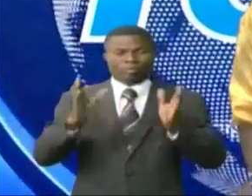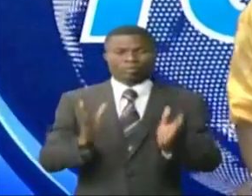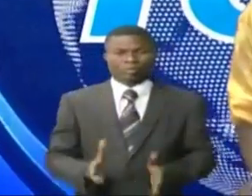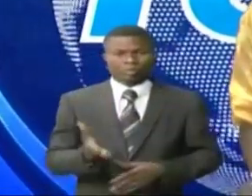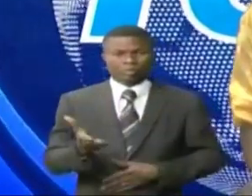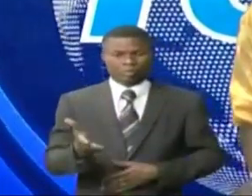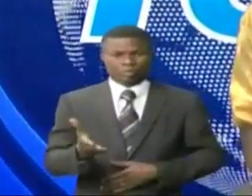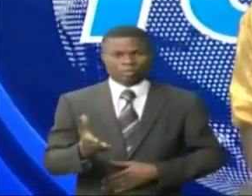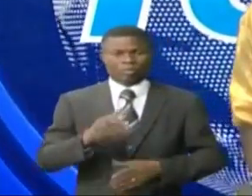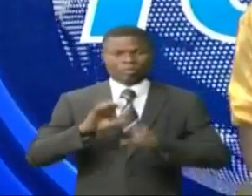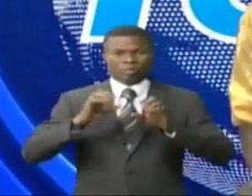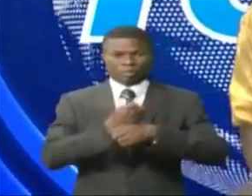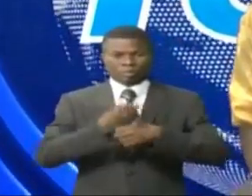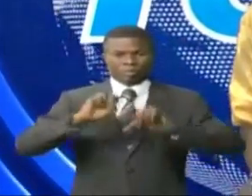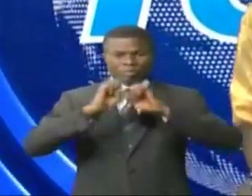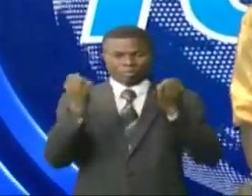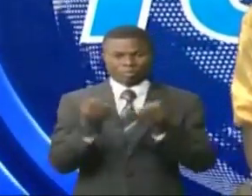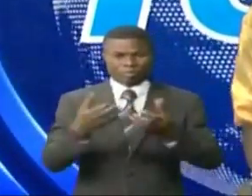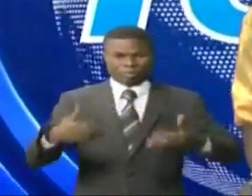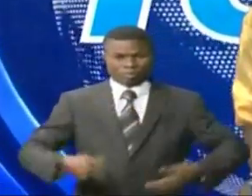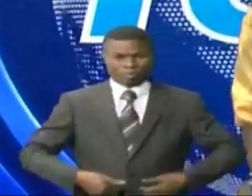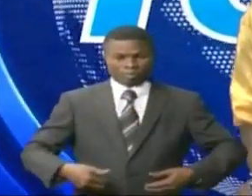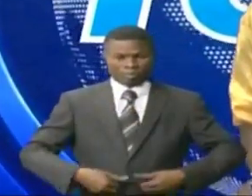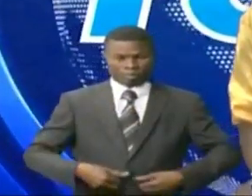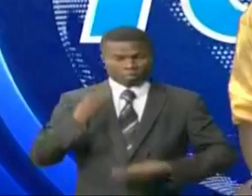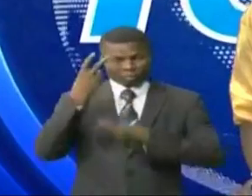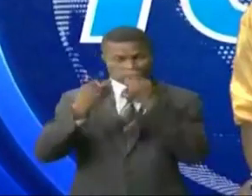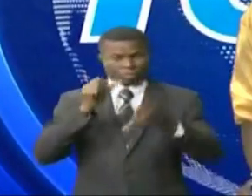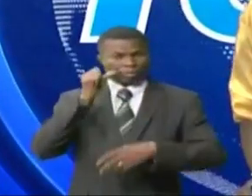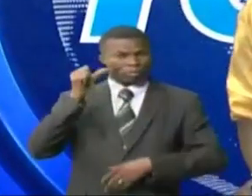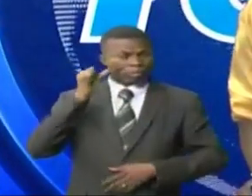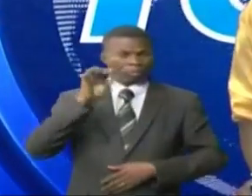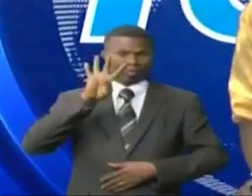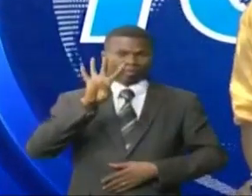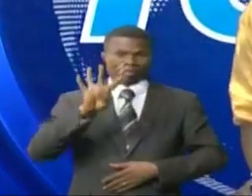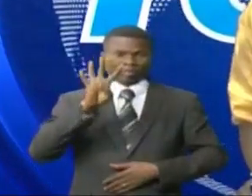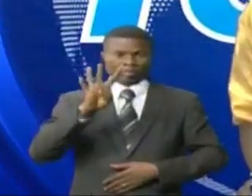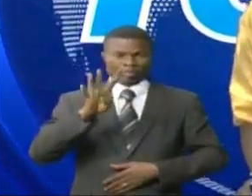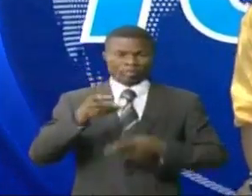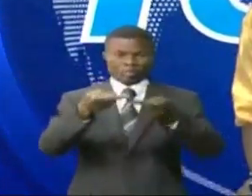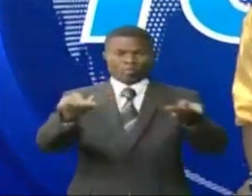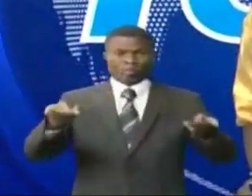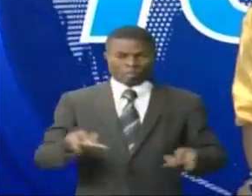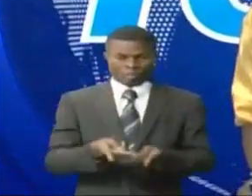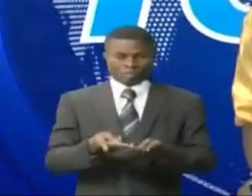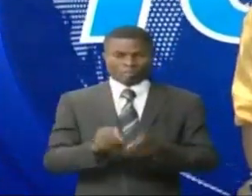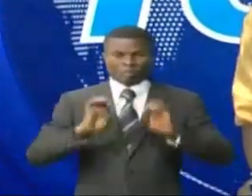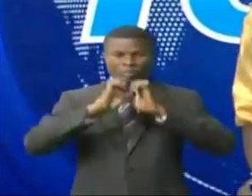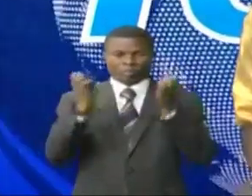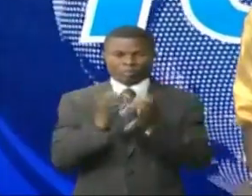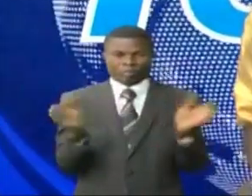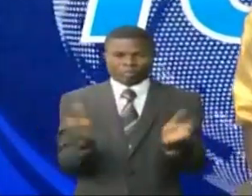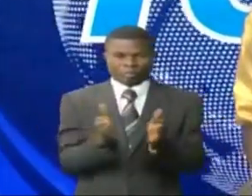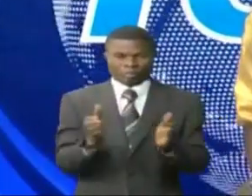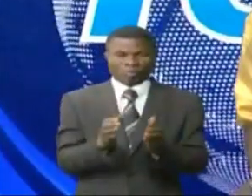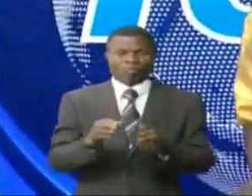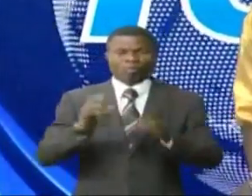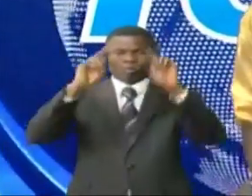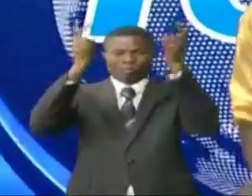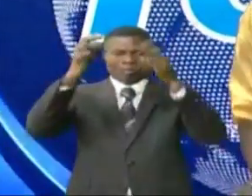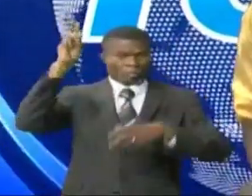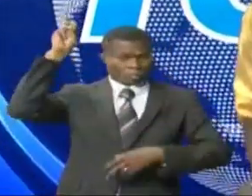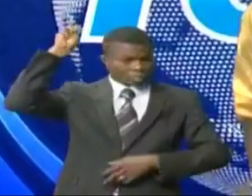congolaise et l'entrepreneuriat de jeunes, a visité hier jeudi les stands de petites et moyennes entreprises des Kolwezi.